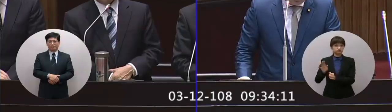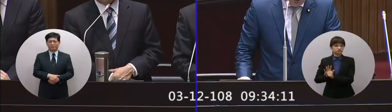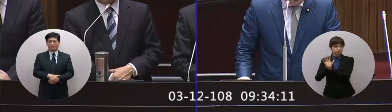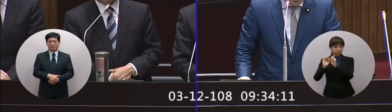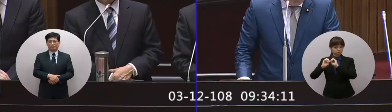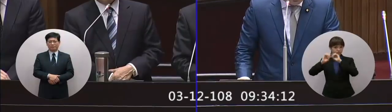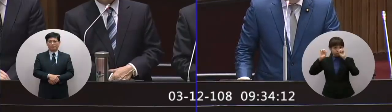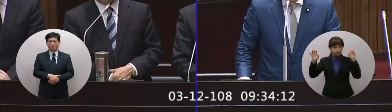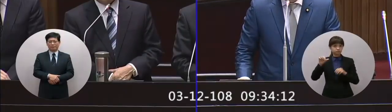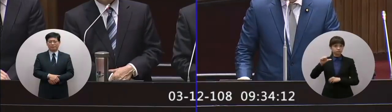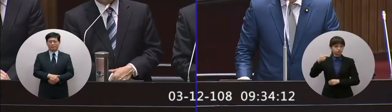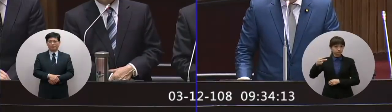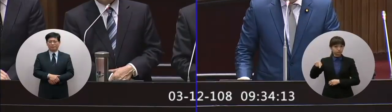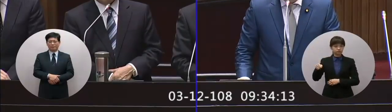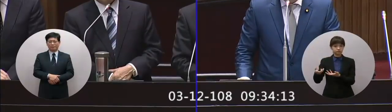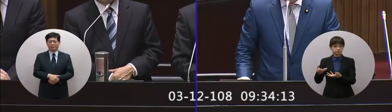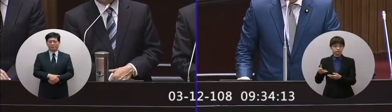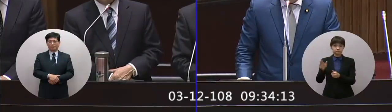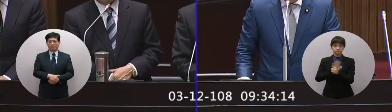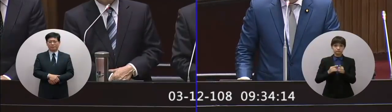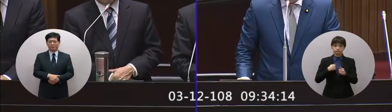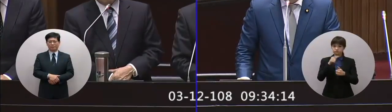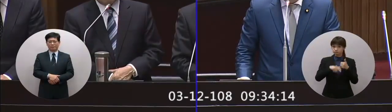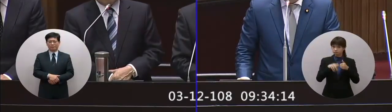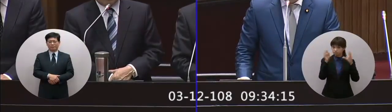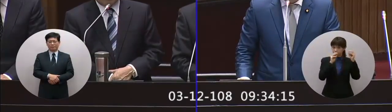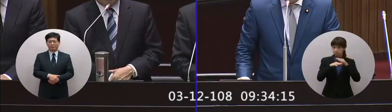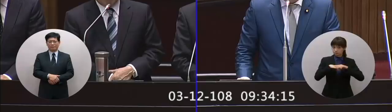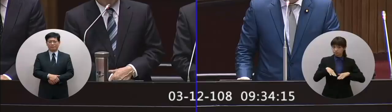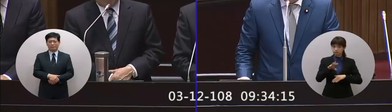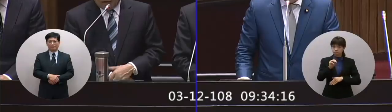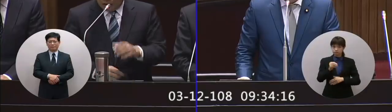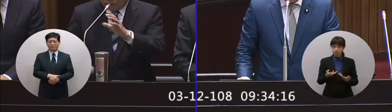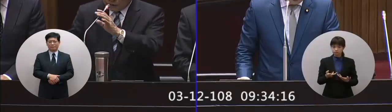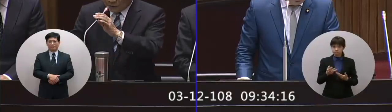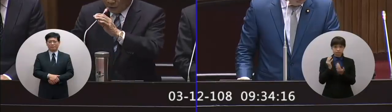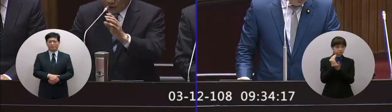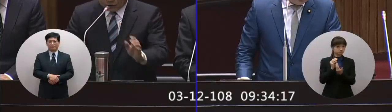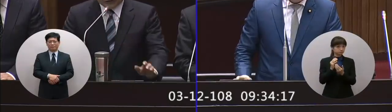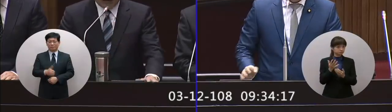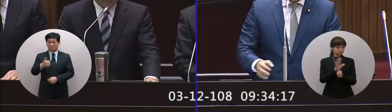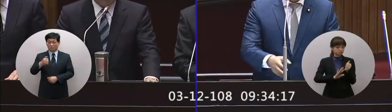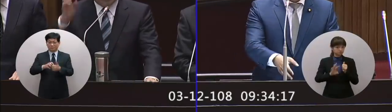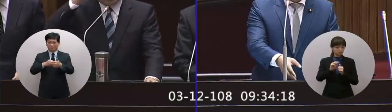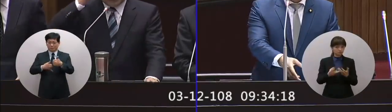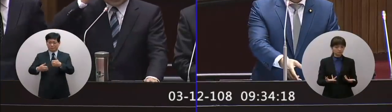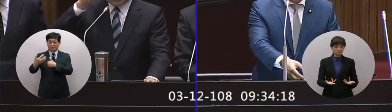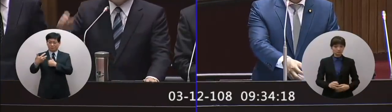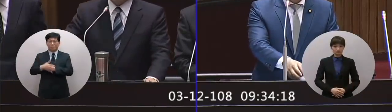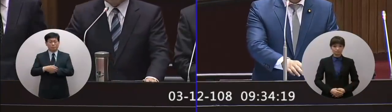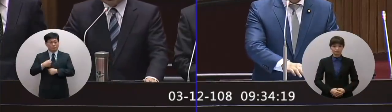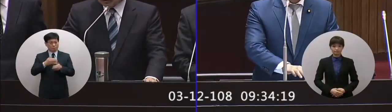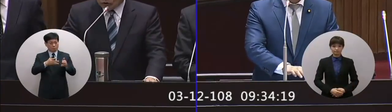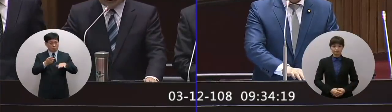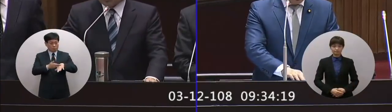的应用，对民众生活跟个人隐私有什么影响？这个你有想法吗？ 谢谢委员指教，我们对于